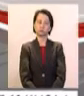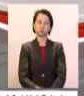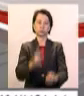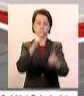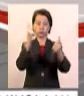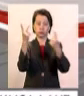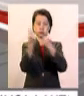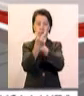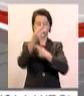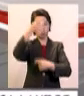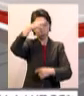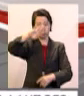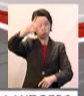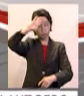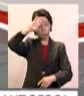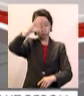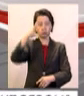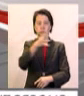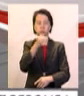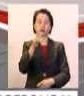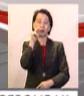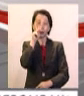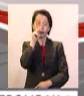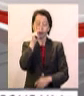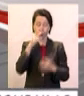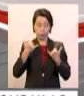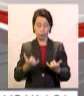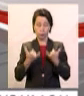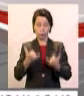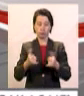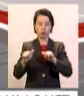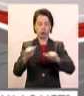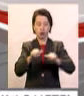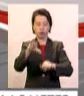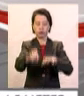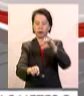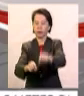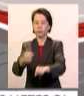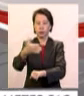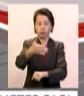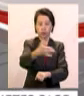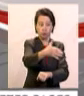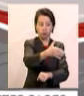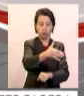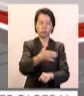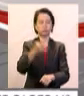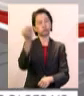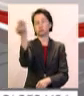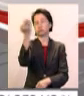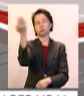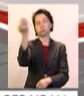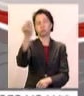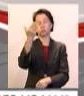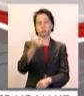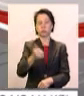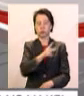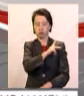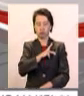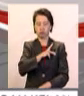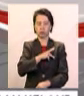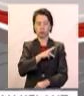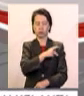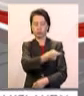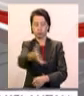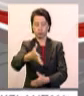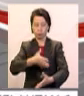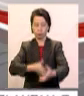Iaitu keadaan di Perlis, sementara di Kedah pula buat masa ini aktiviti menangkap ikan dan hasil laut berjalan seperti biasa dan menurut Ketua Nelayan